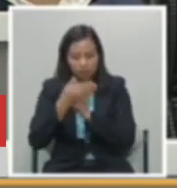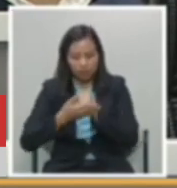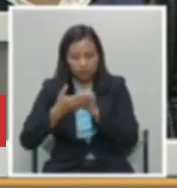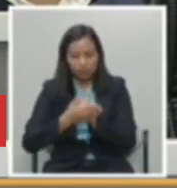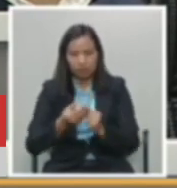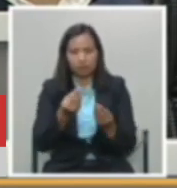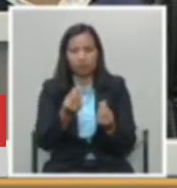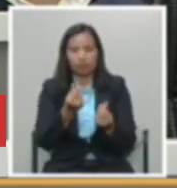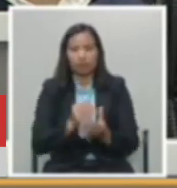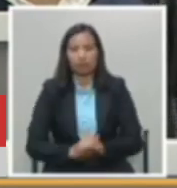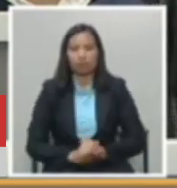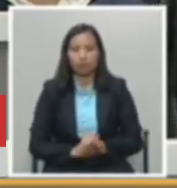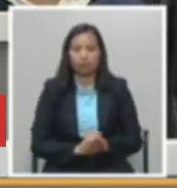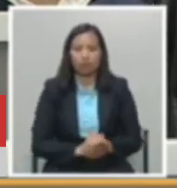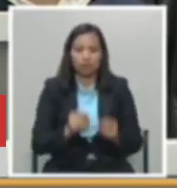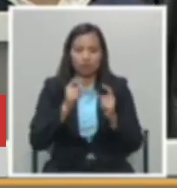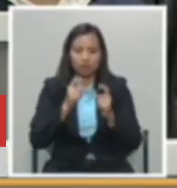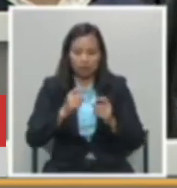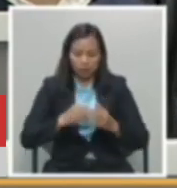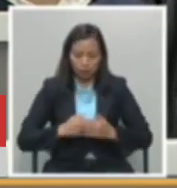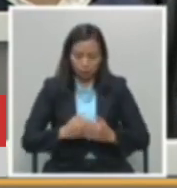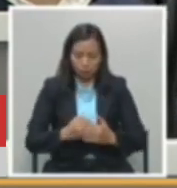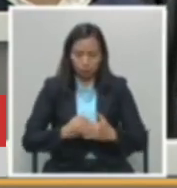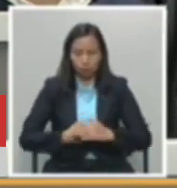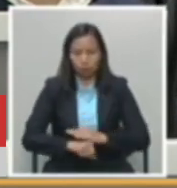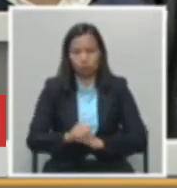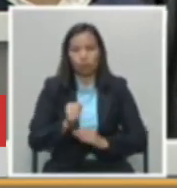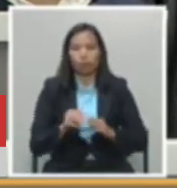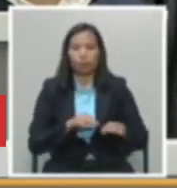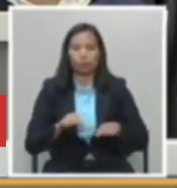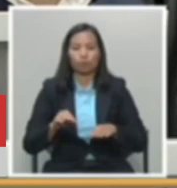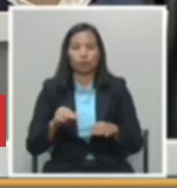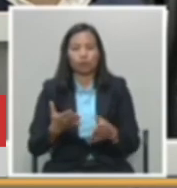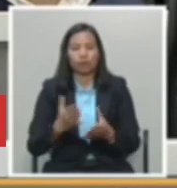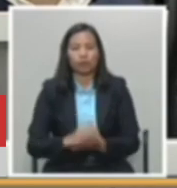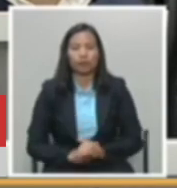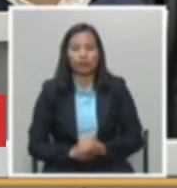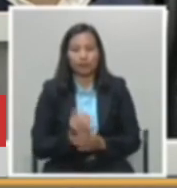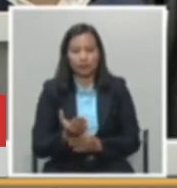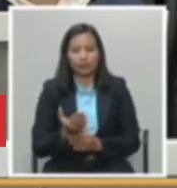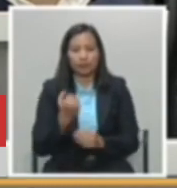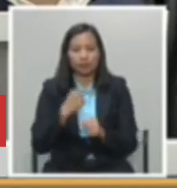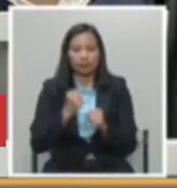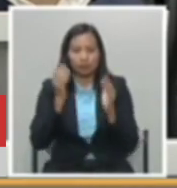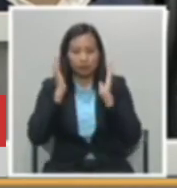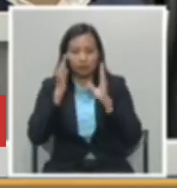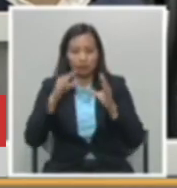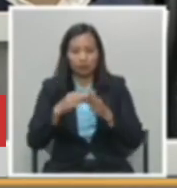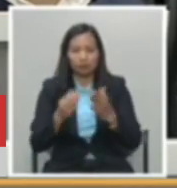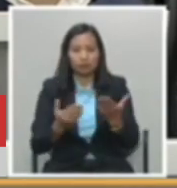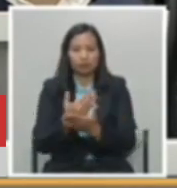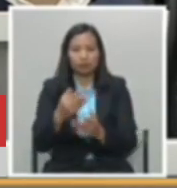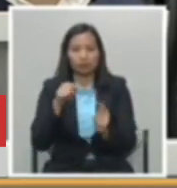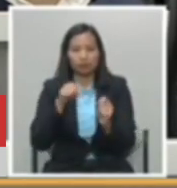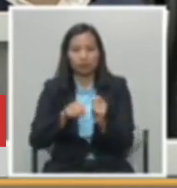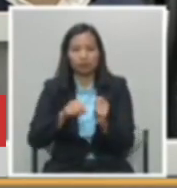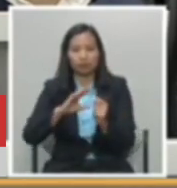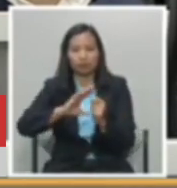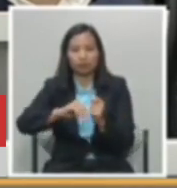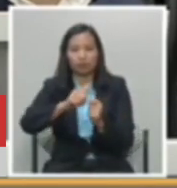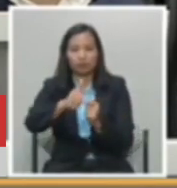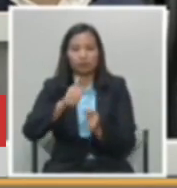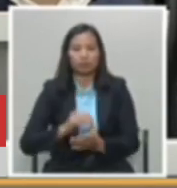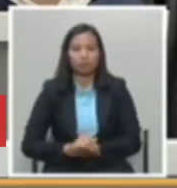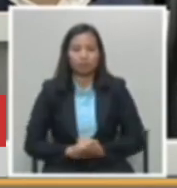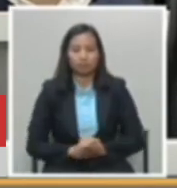ามีเด็กกี่คนที่เสี่ยงที่จะท้องไม่พร้อมค่ะท่านประธานที่เคารพดิฉันเคยทำเวทีนะคะที่ตำบลส้มป่อยอำเภอราศีส